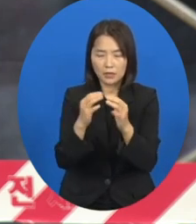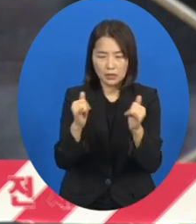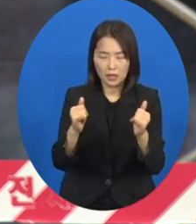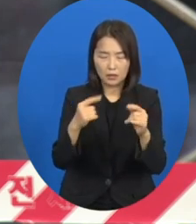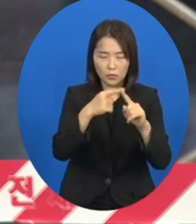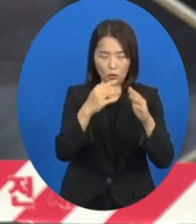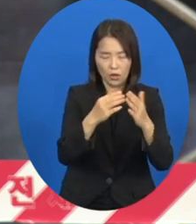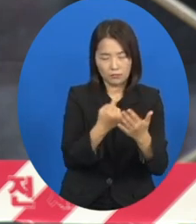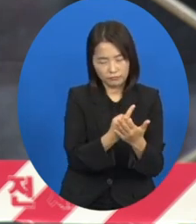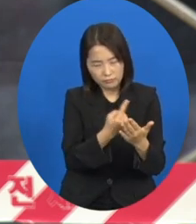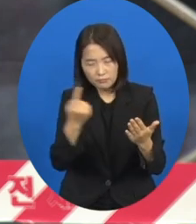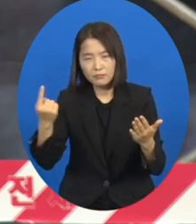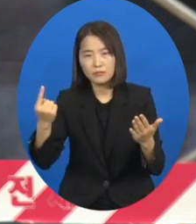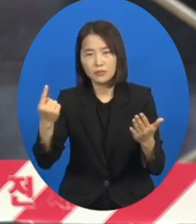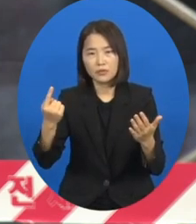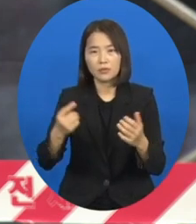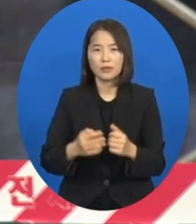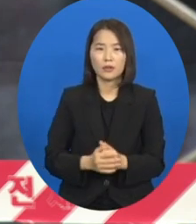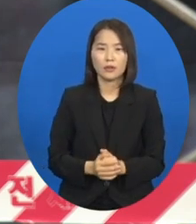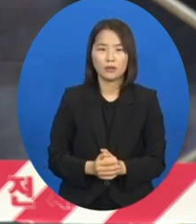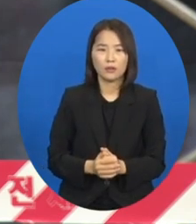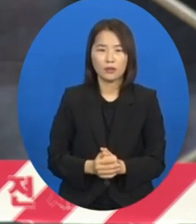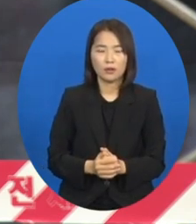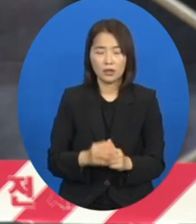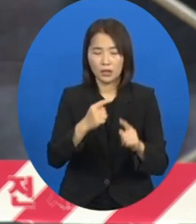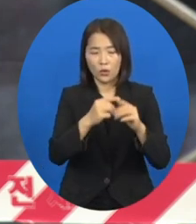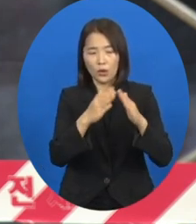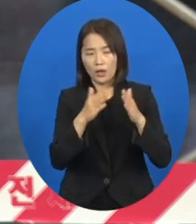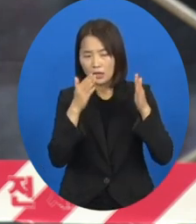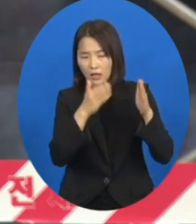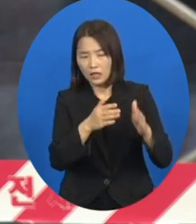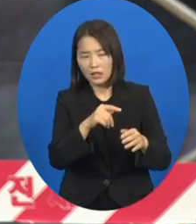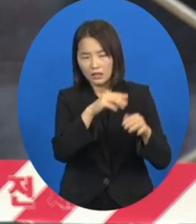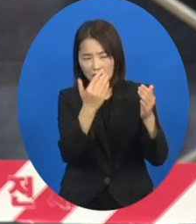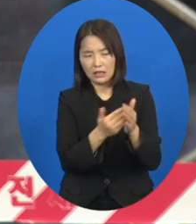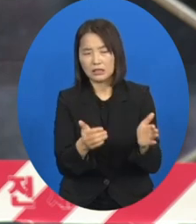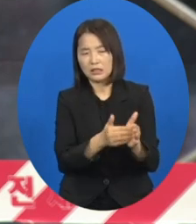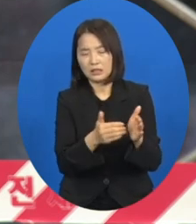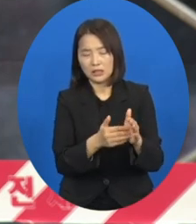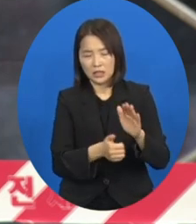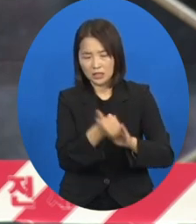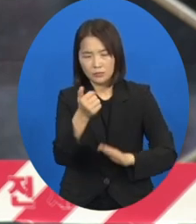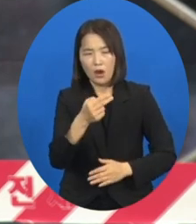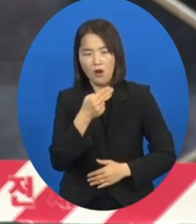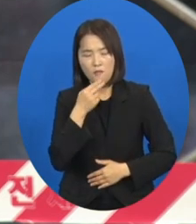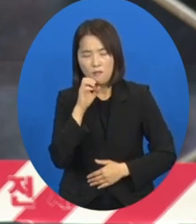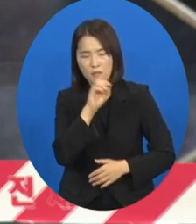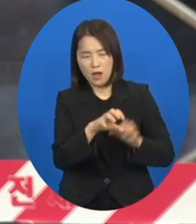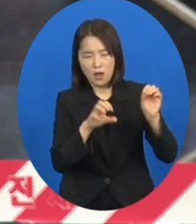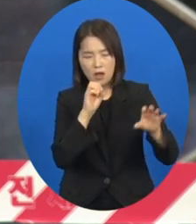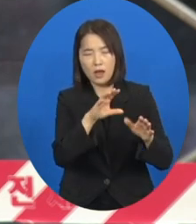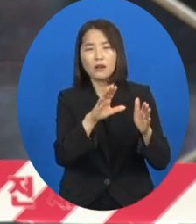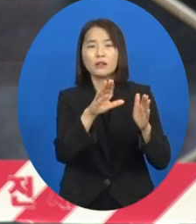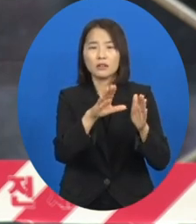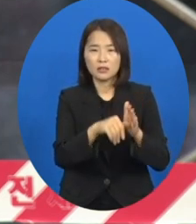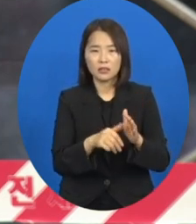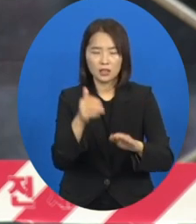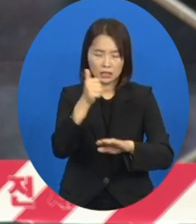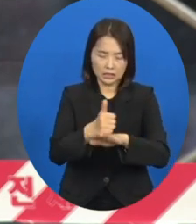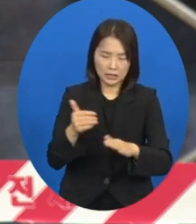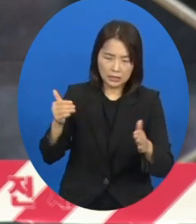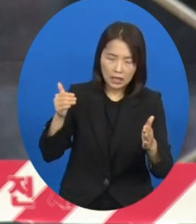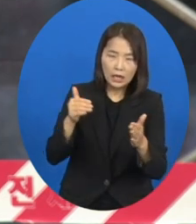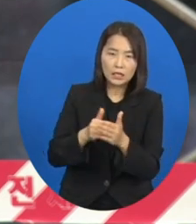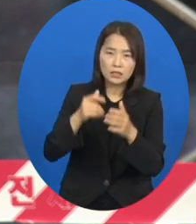떠나가고 많은 이들이 다 교회를 향해서 다 끝났다, 희망이 없다라고 말할 때 끝까지